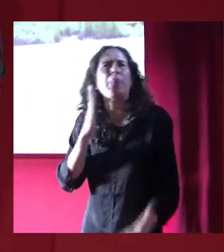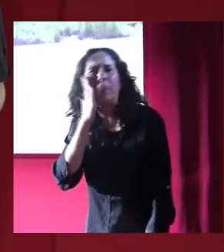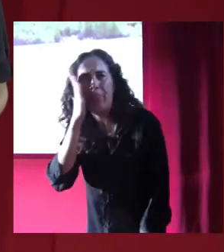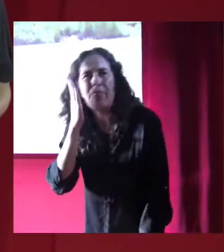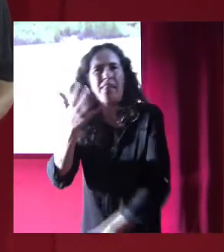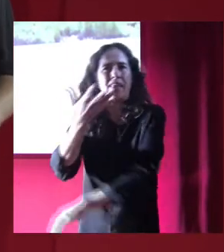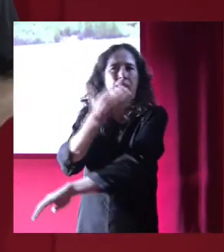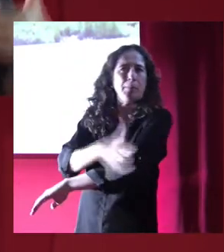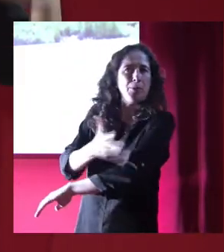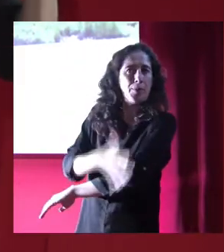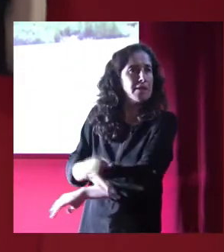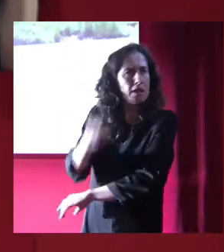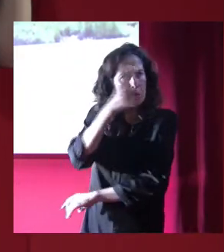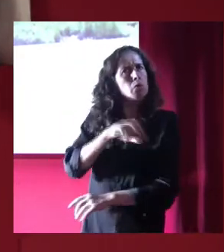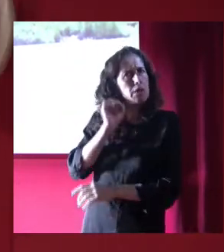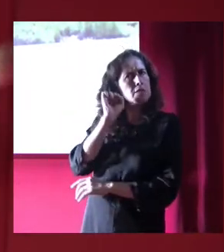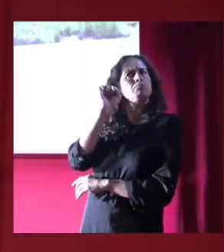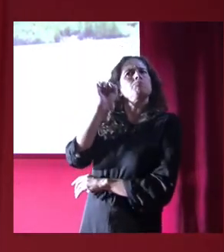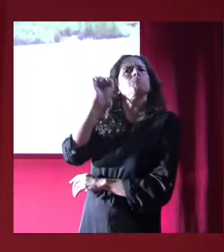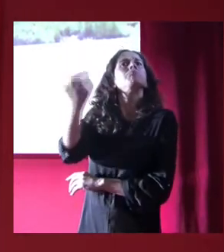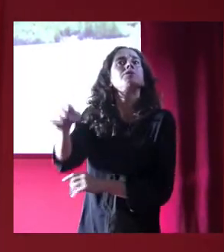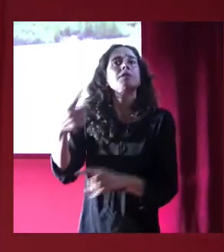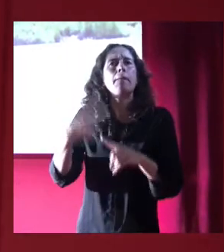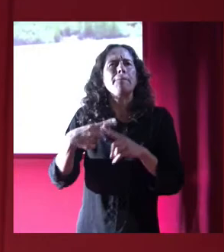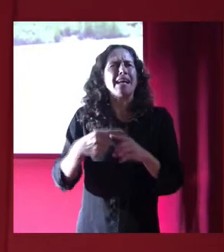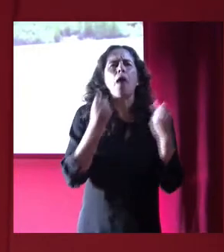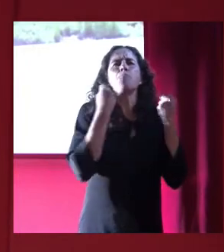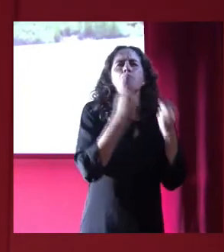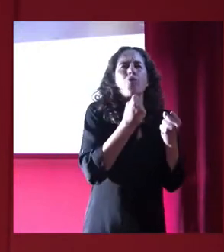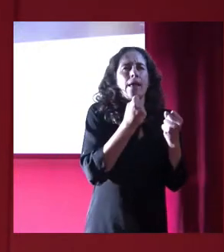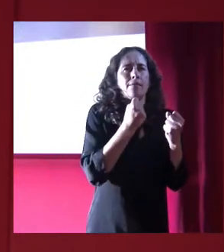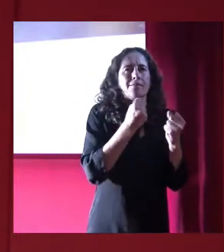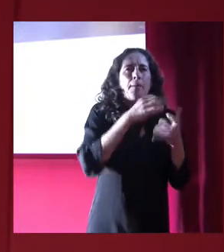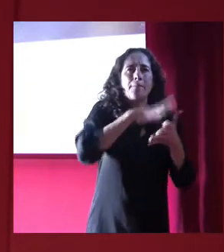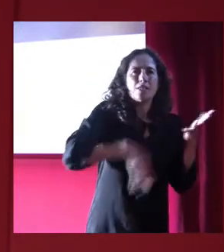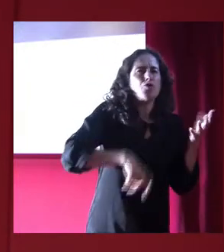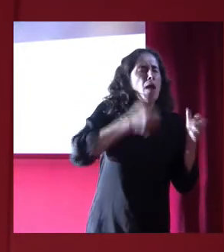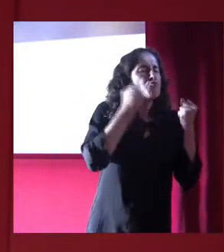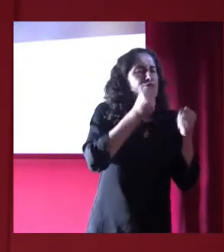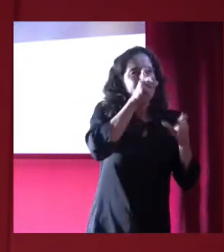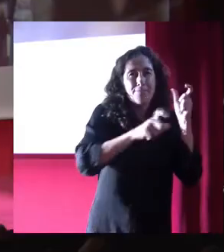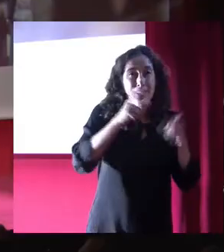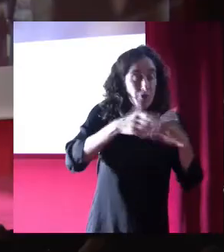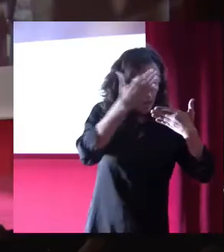sortirem perquè el poder que té Barcelona i la seva gent són infinits.